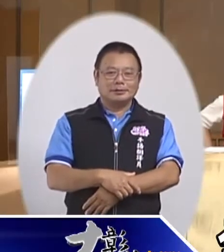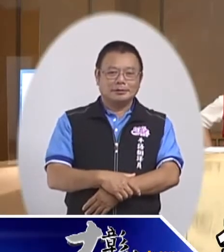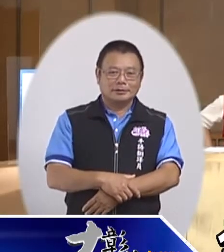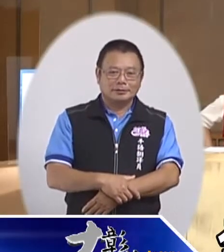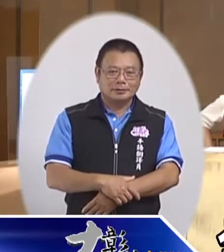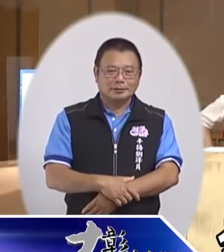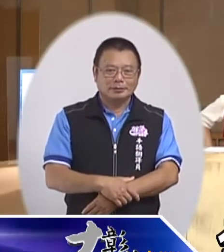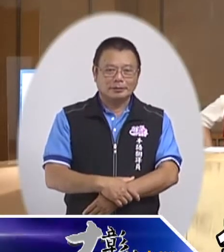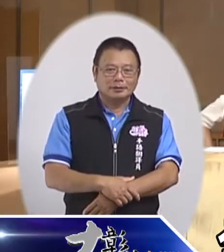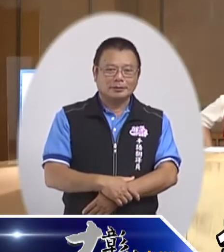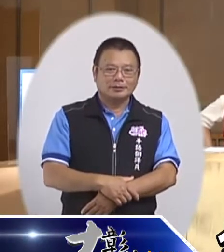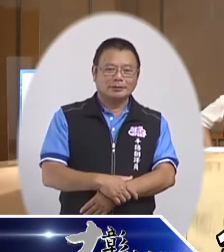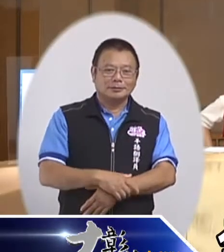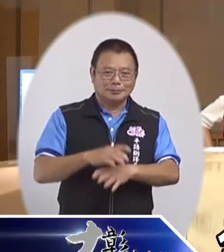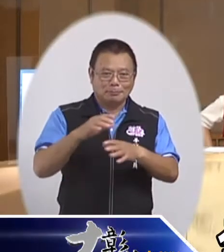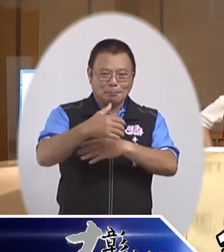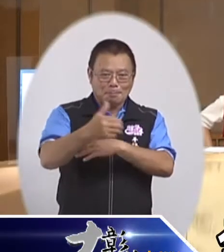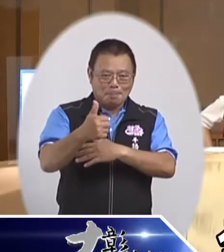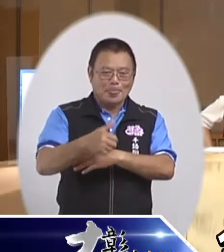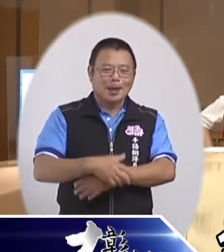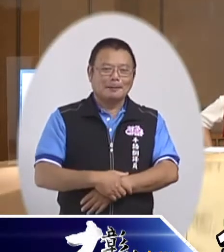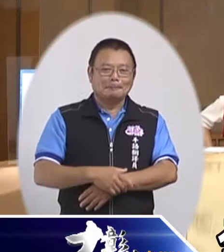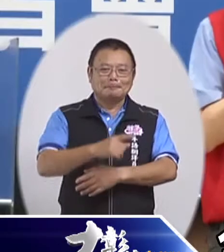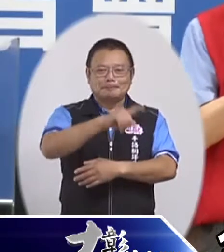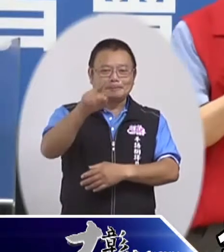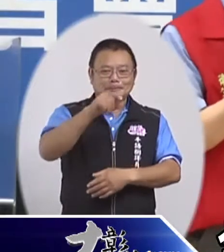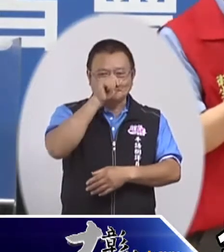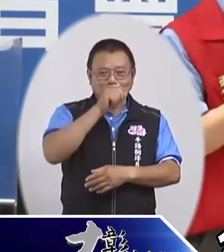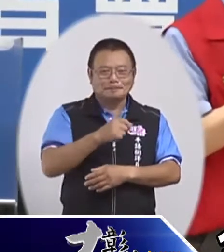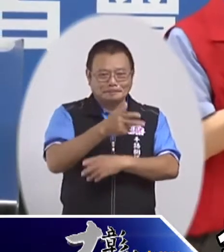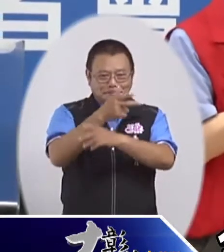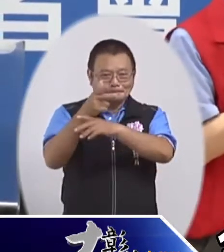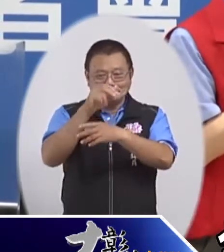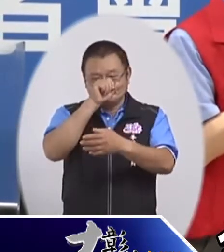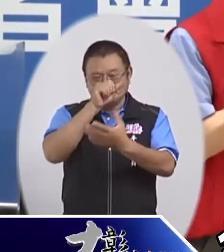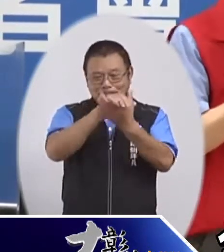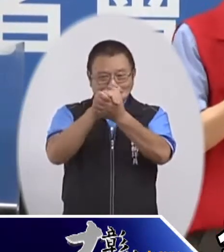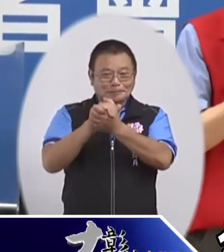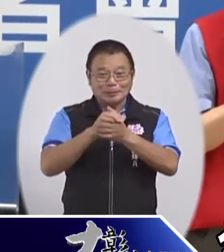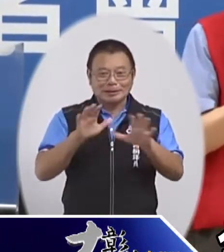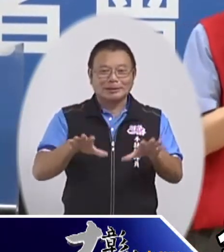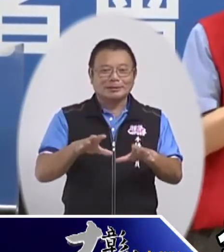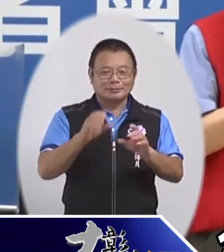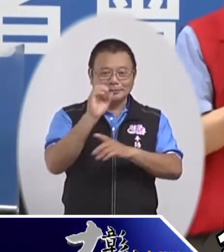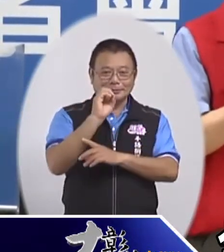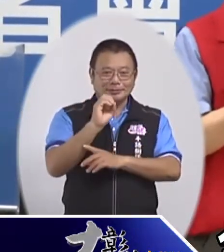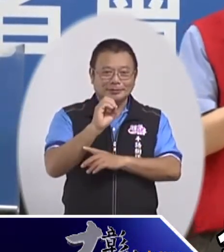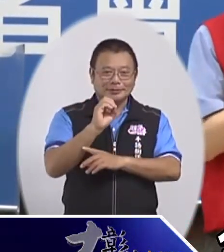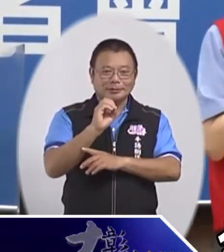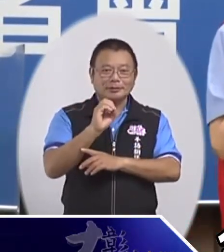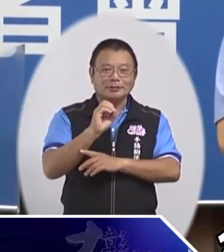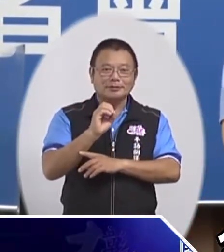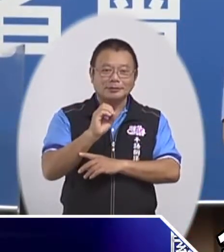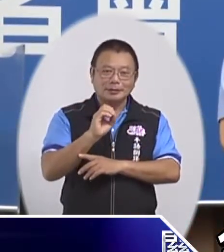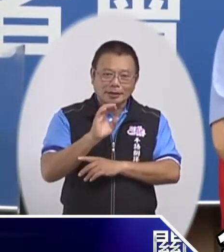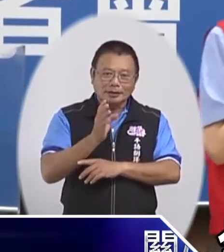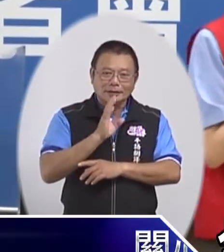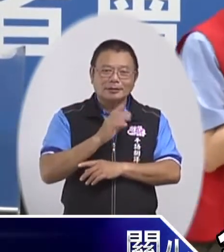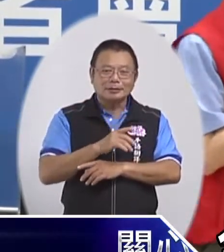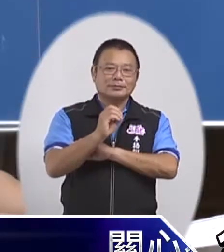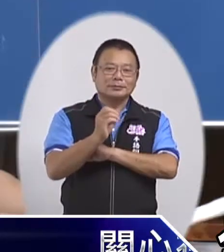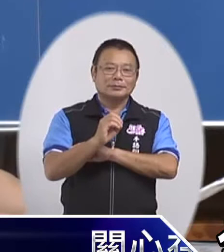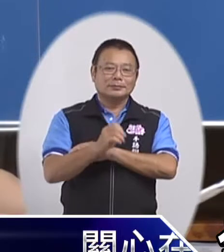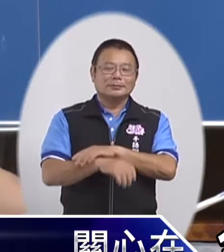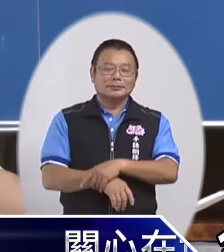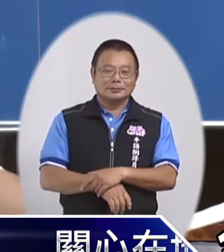华本土疫情继续维持零确诊，体检阳性率嘛一直在下降，不过65岁以上的疫苗接种率